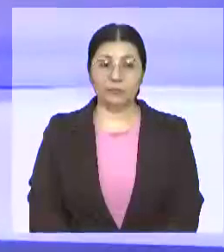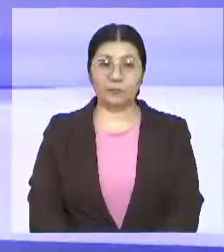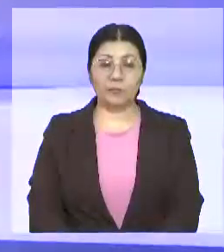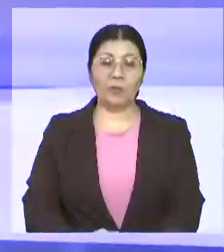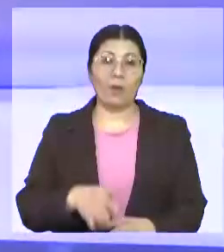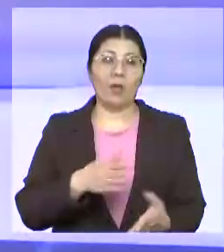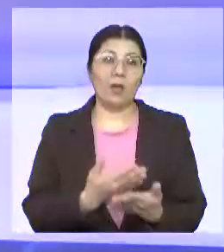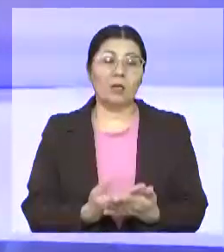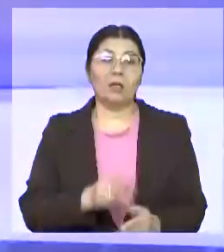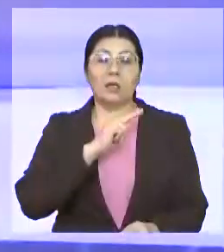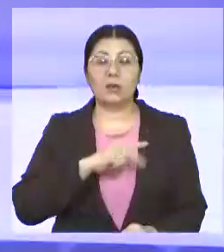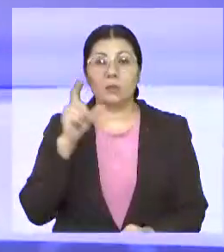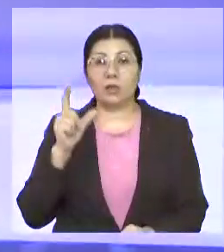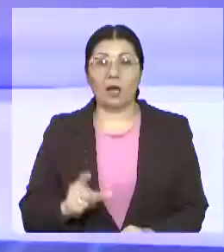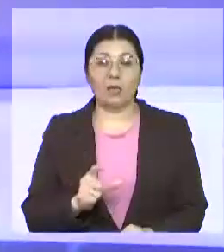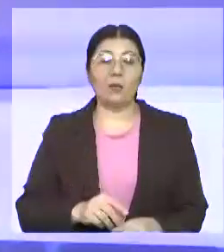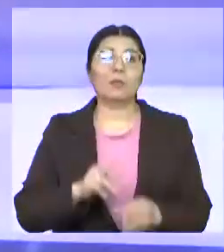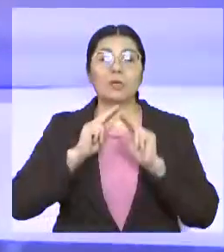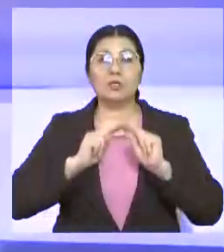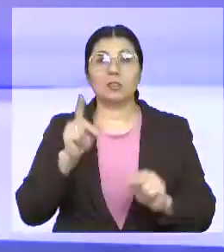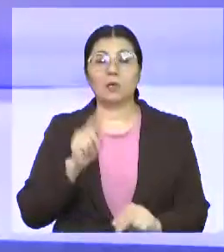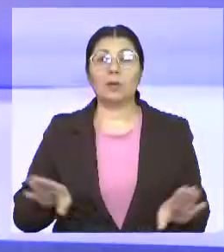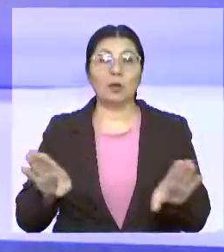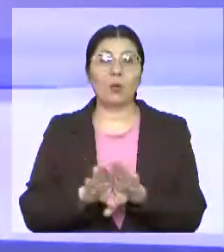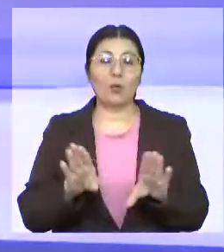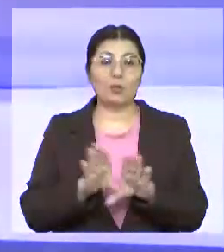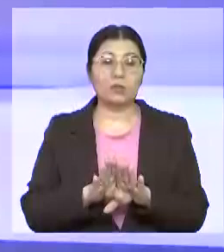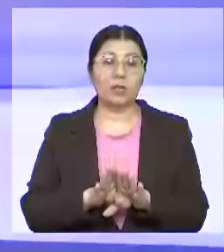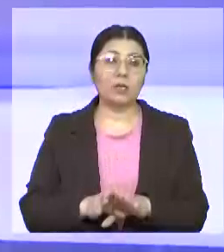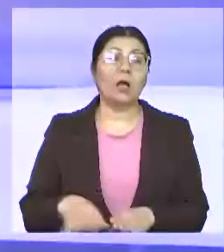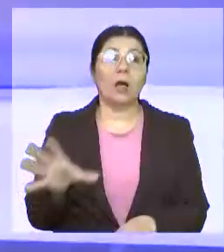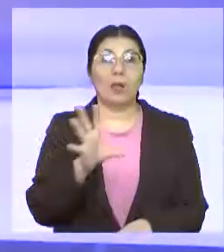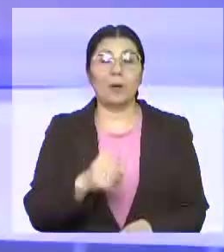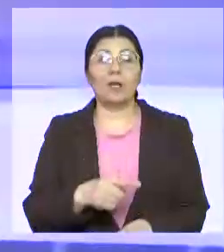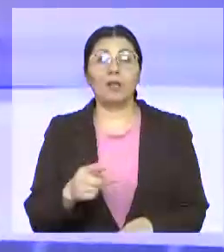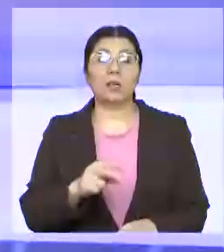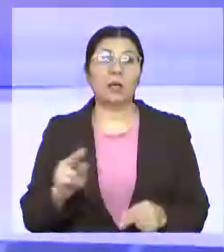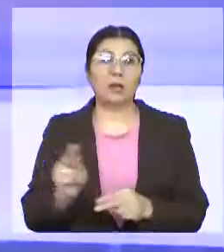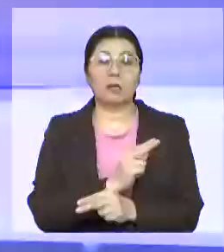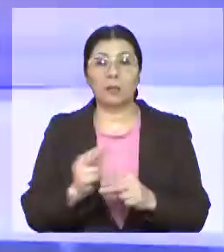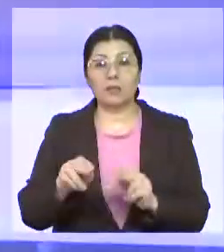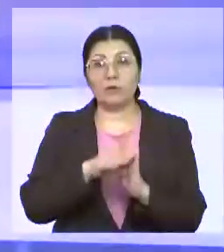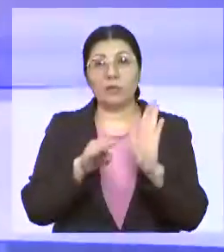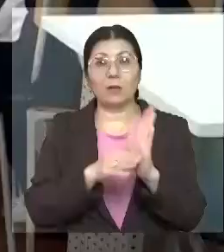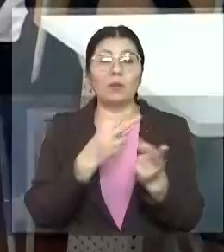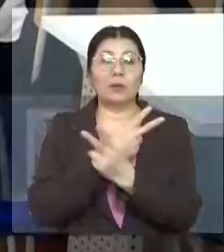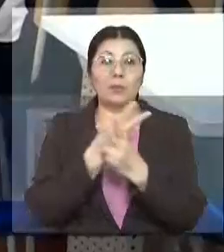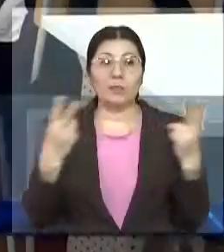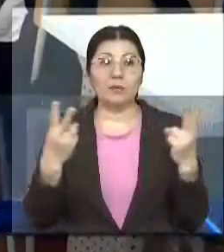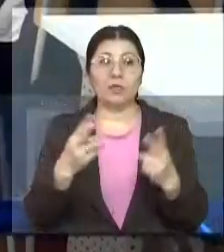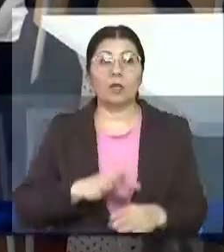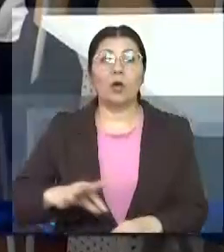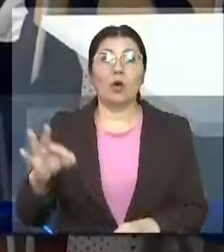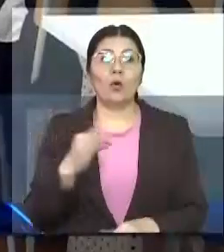Толық адам, еңбек адамы және адал адам. Аталған идеологиялардың бәрі бір тұтас тәрбие бағдарламасында қарастырылған.